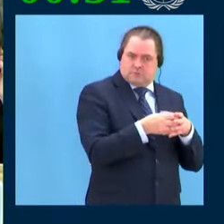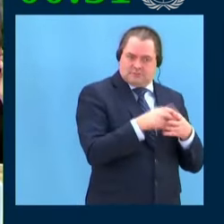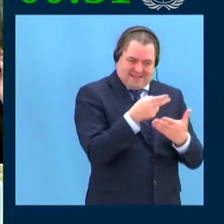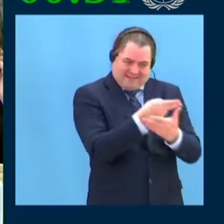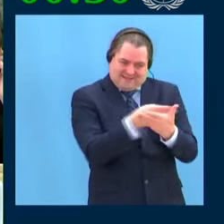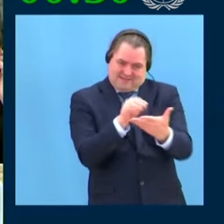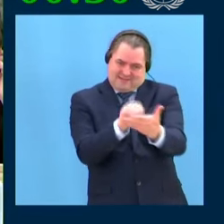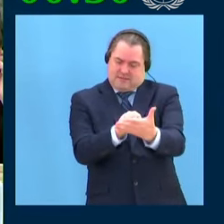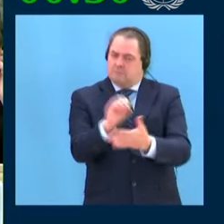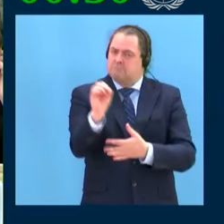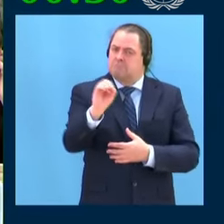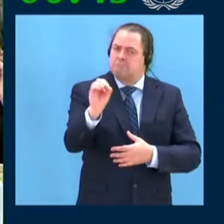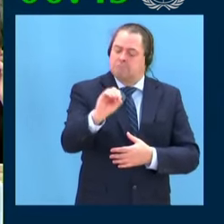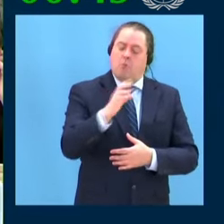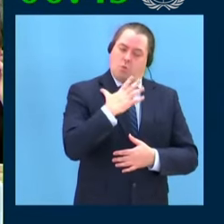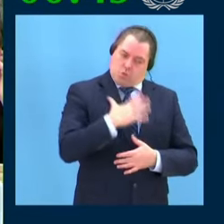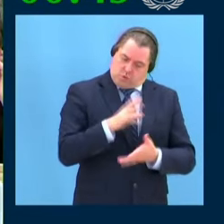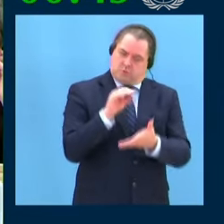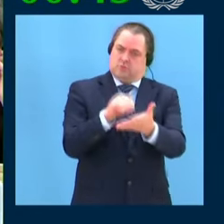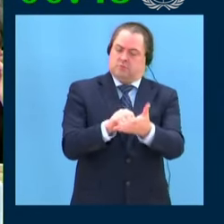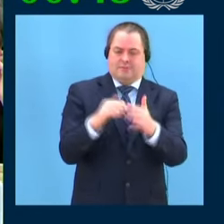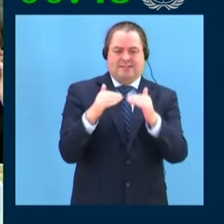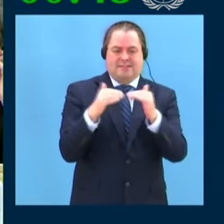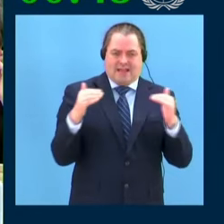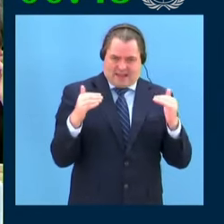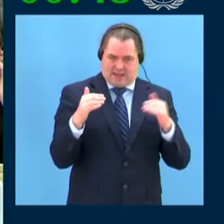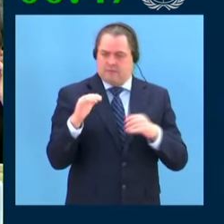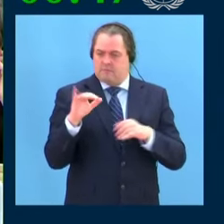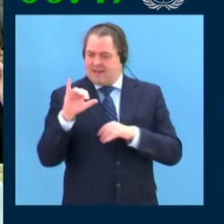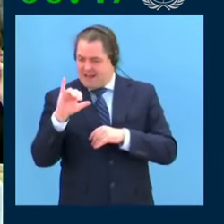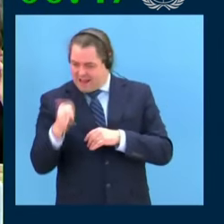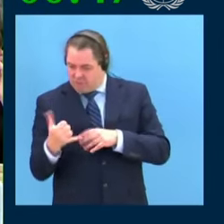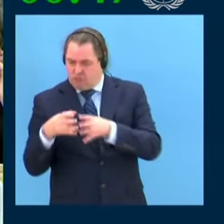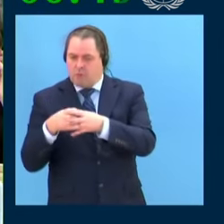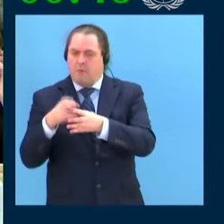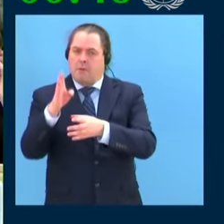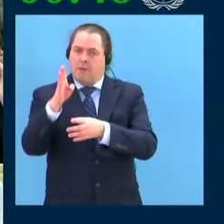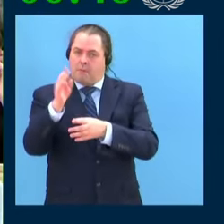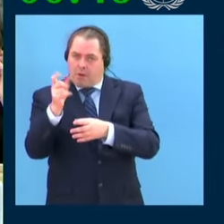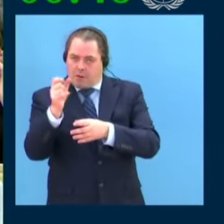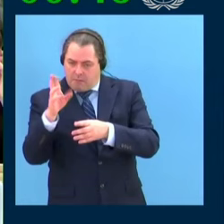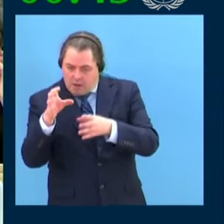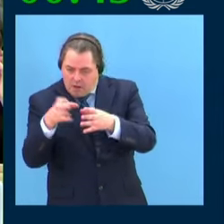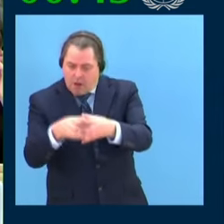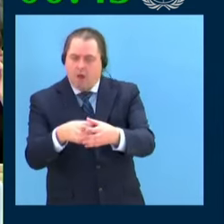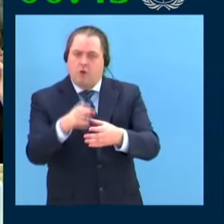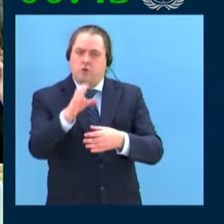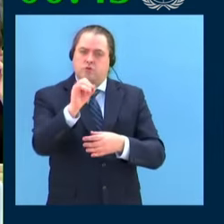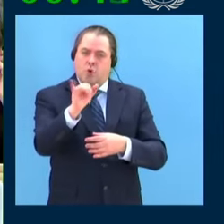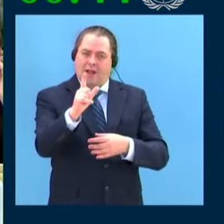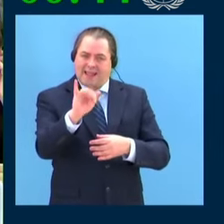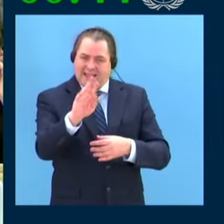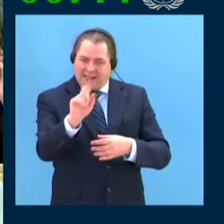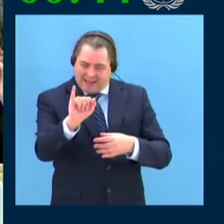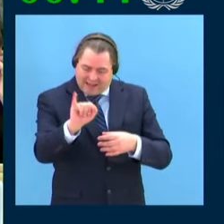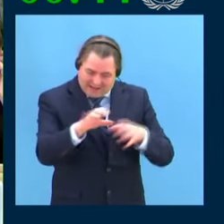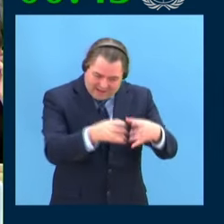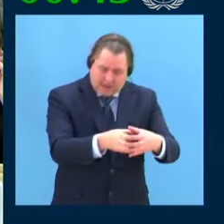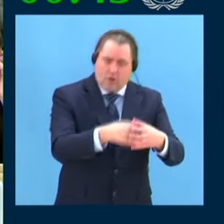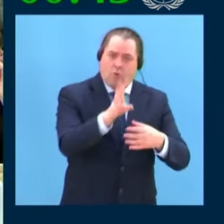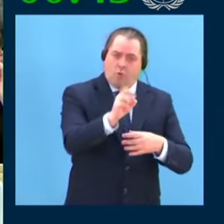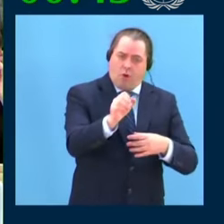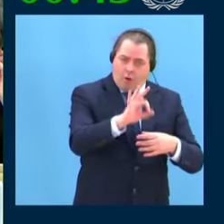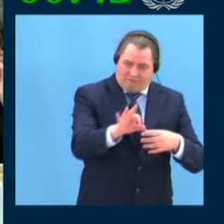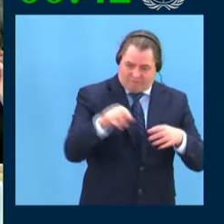arabes, berbères, alpulars, soninkés et wolofs. Prenons l'exemple des Maures, arabes et berbères. Il y a des castes discriminées que